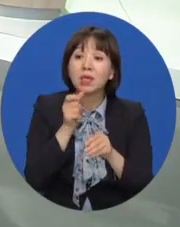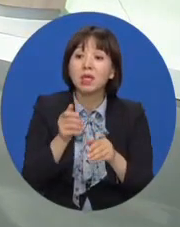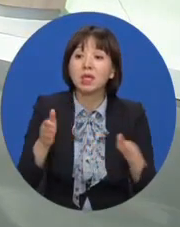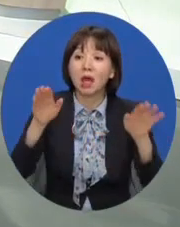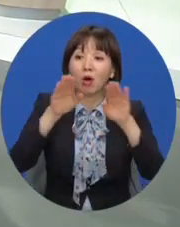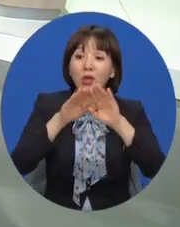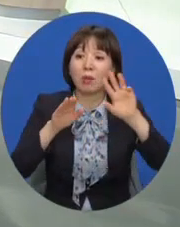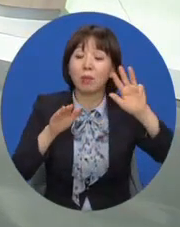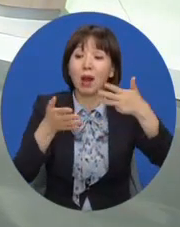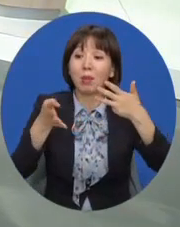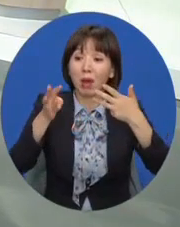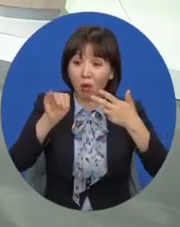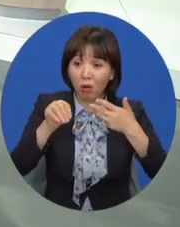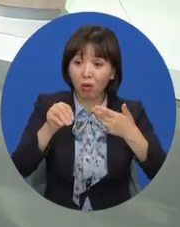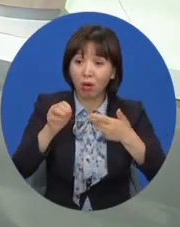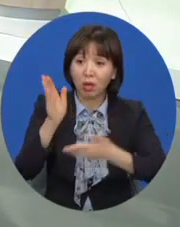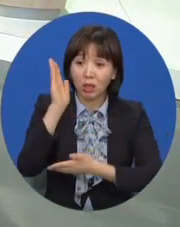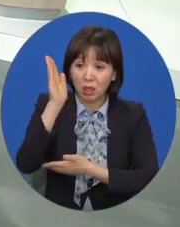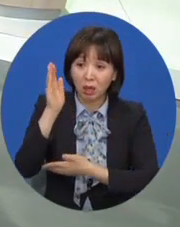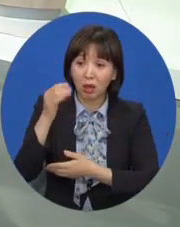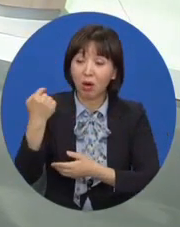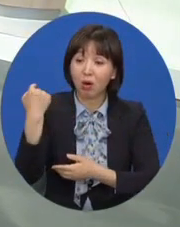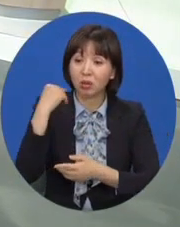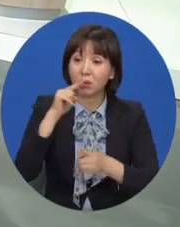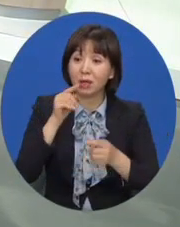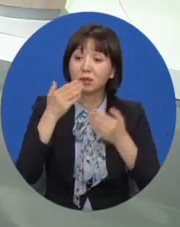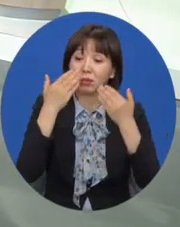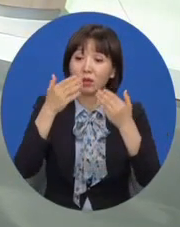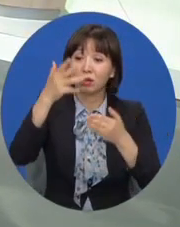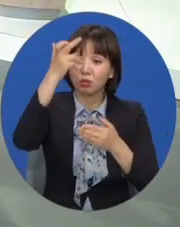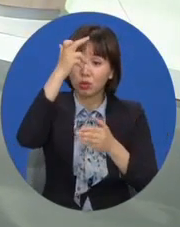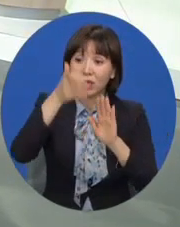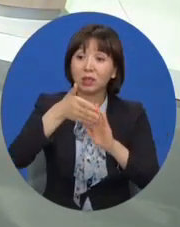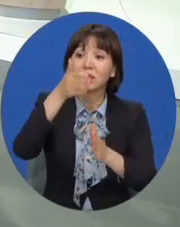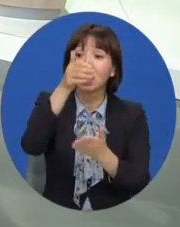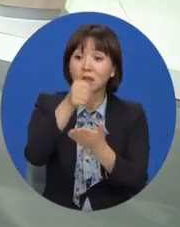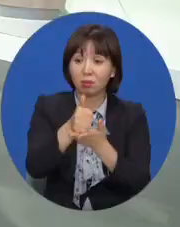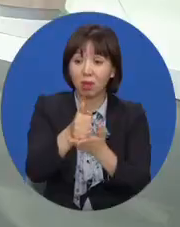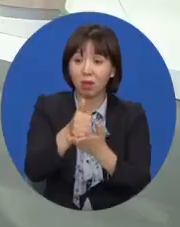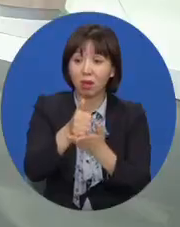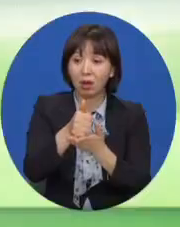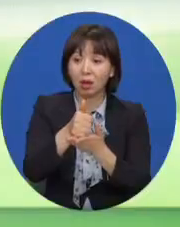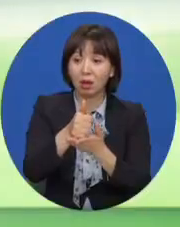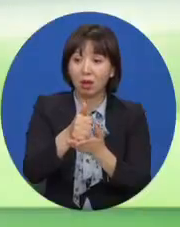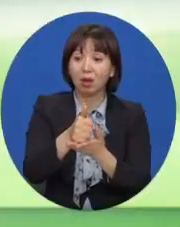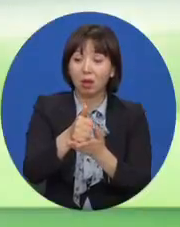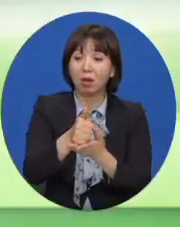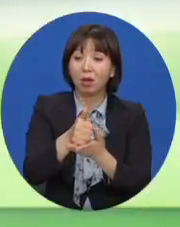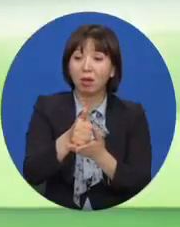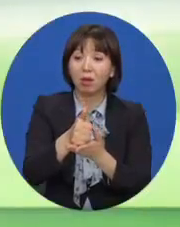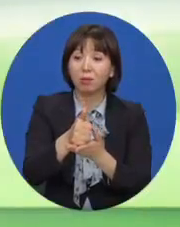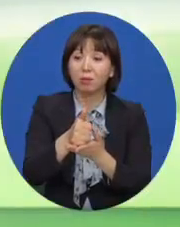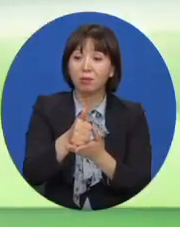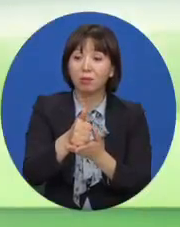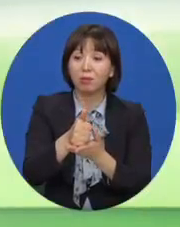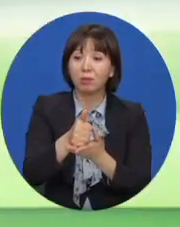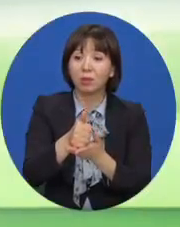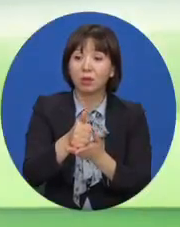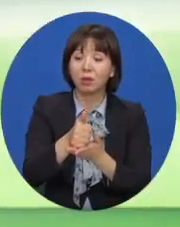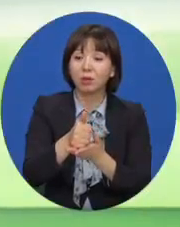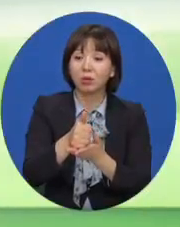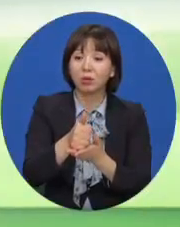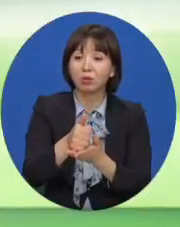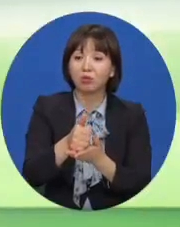800억 정도를 투자한다는데 이런 그 어제 제가 말씀드렸던 최명은 시장의 어떤 현 시장으로서 후보의 그런 그